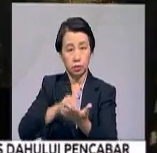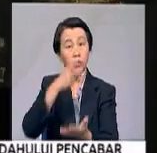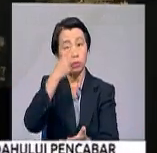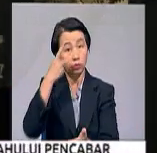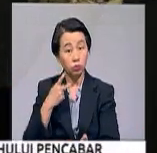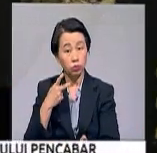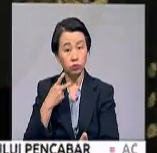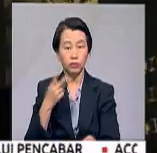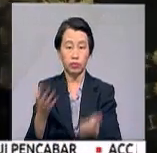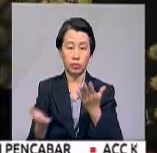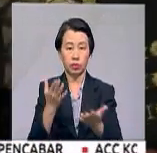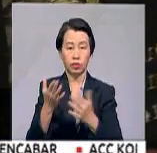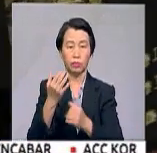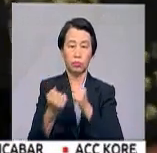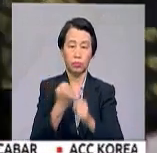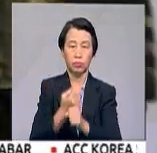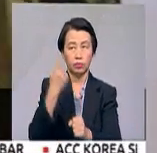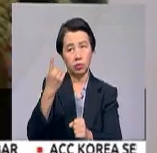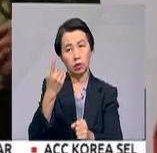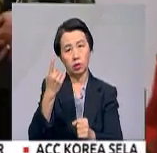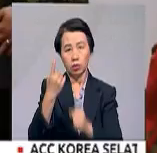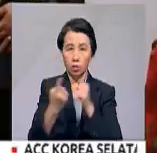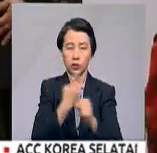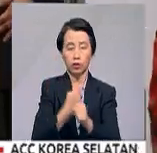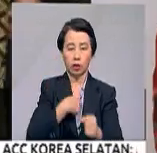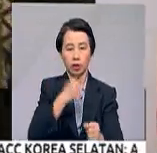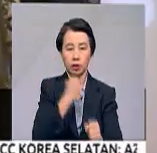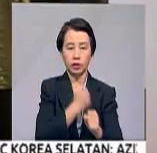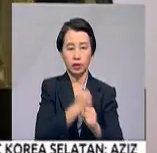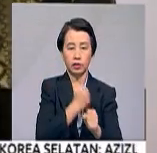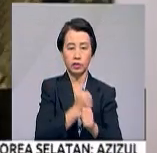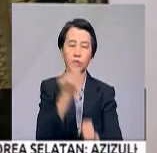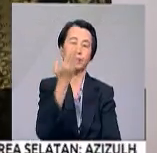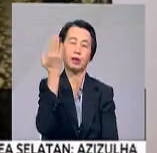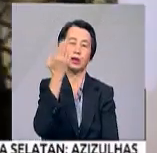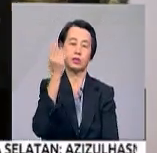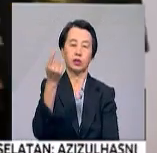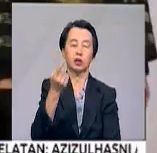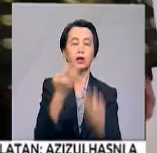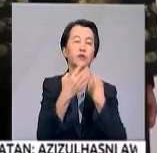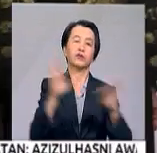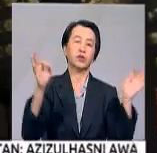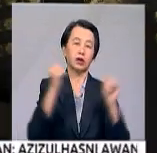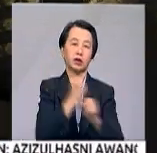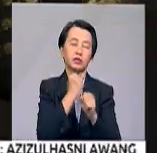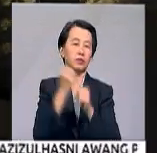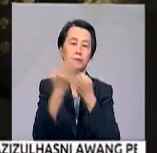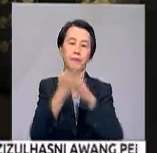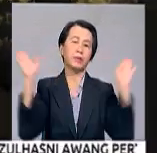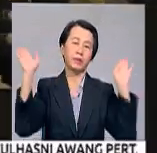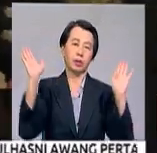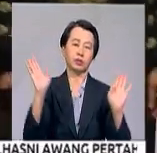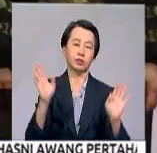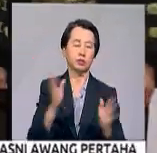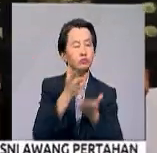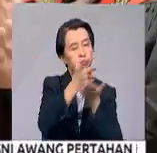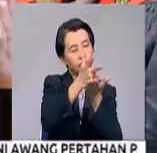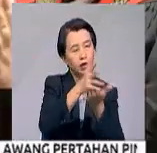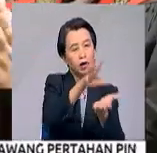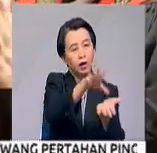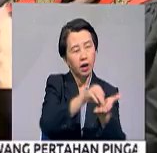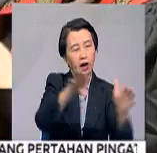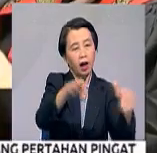Mungkin 2021 lah kira setahun saya kerja biasa dulu freelance. Degree dalam Bachelor